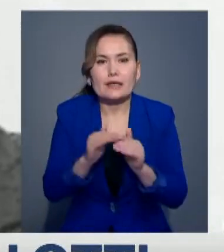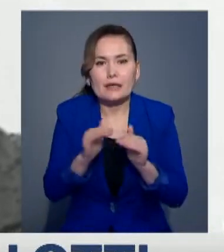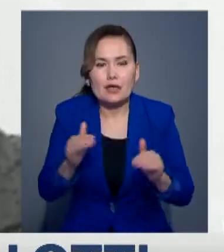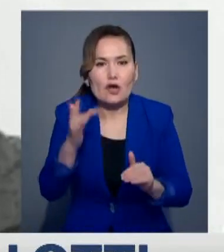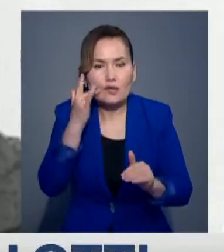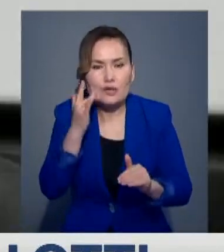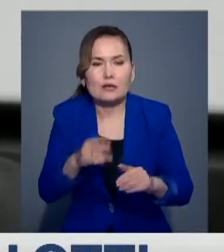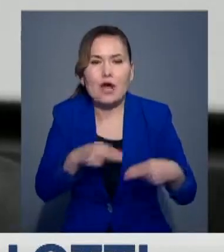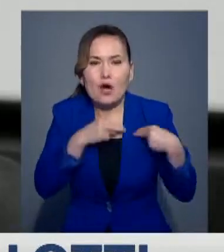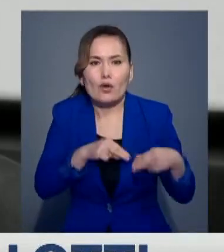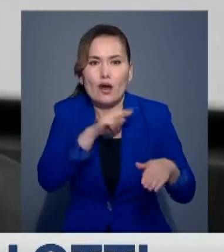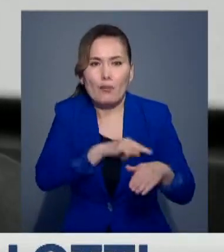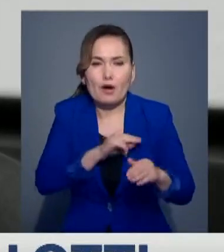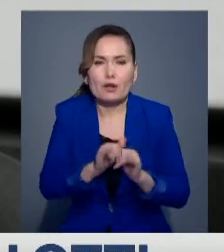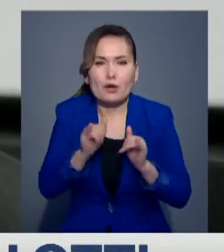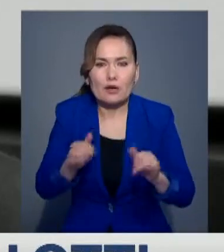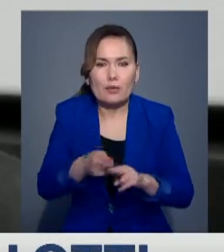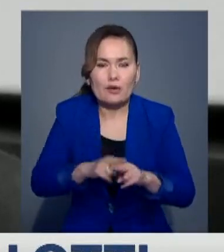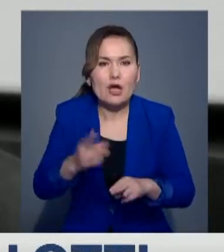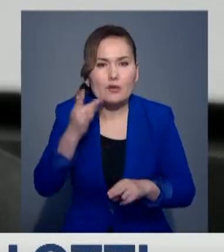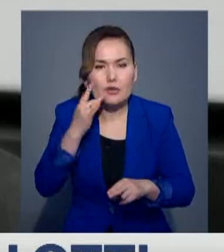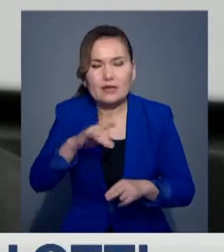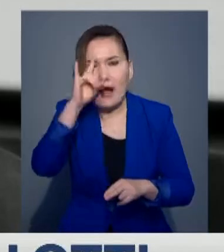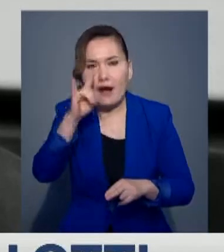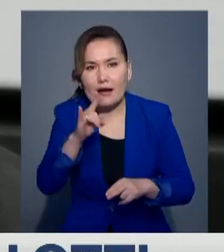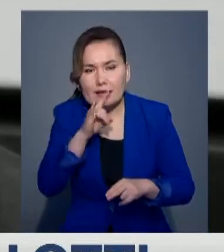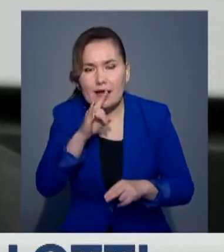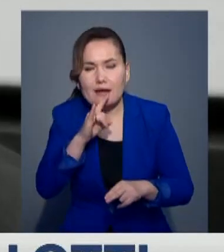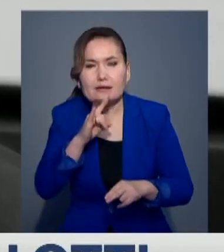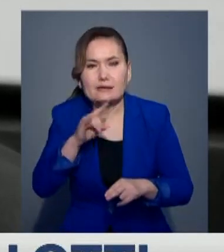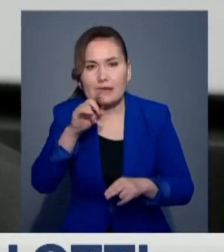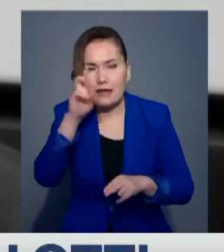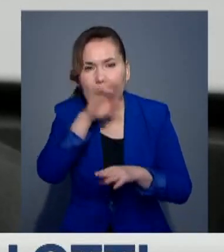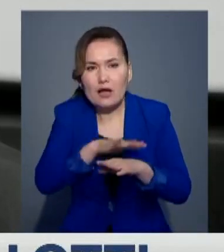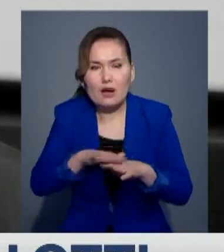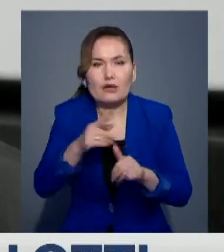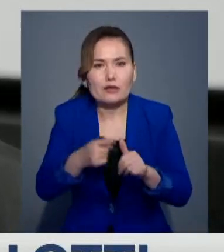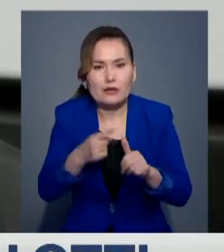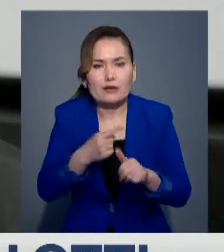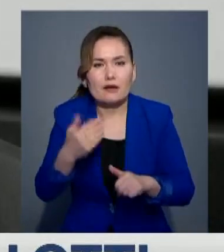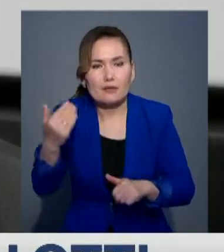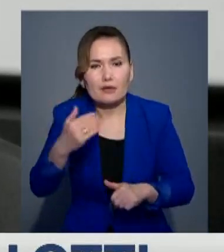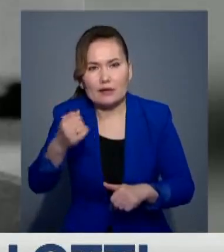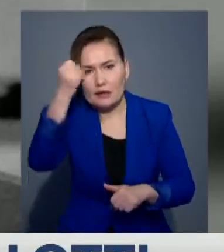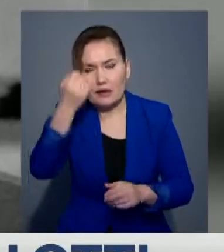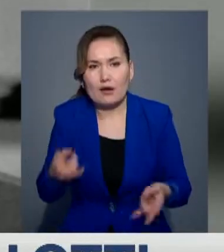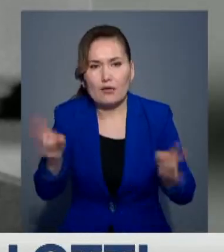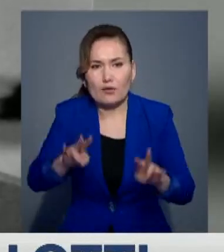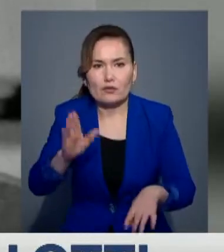жоғары деңгейге көтерген білікті бапкер ретінде есімі ел тарихында қалатыны анық делінген жеделхатта.